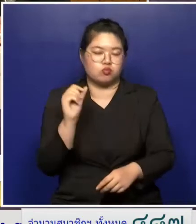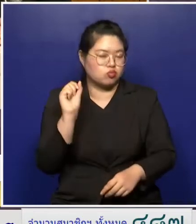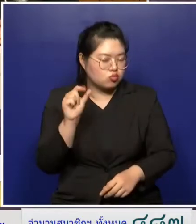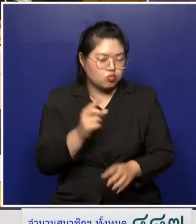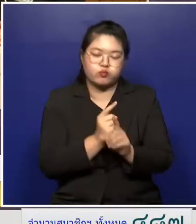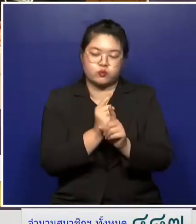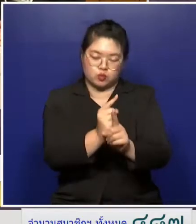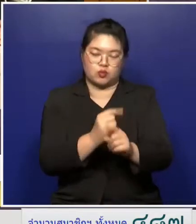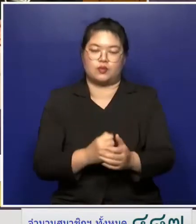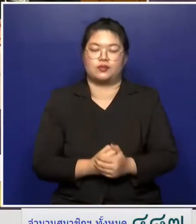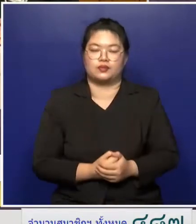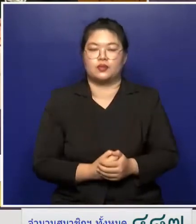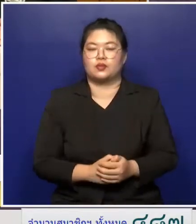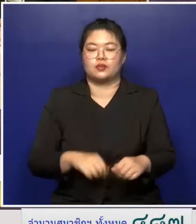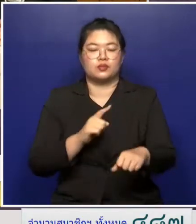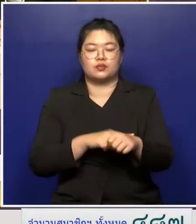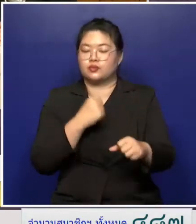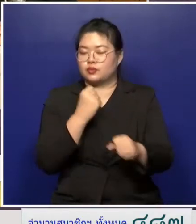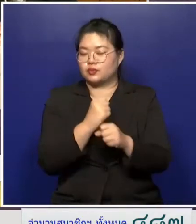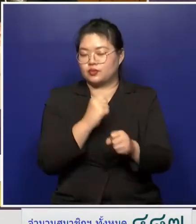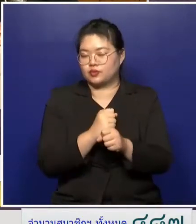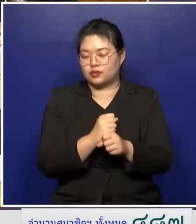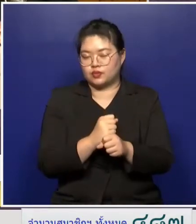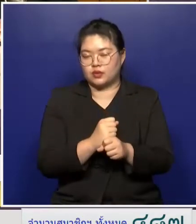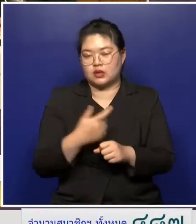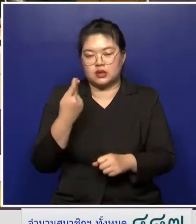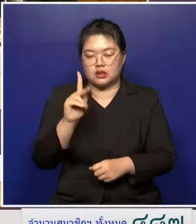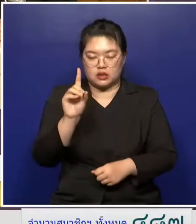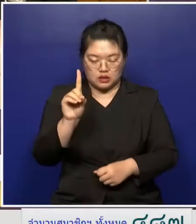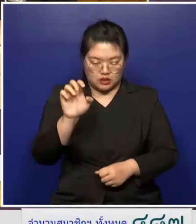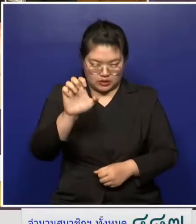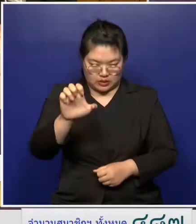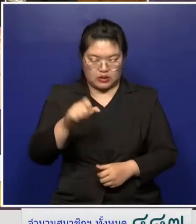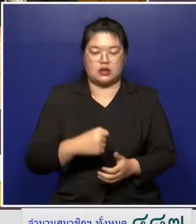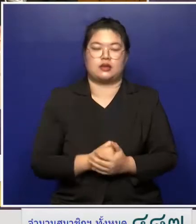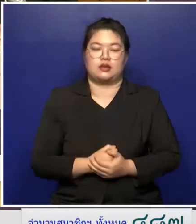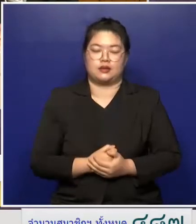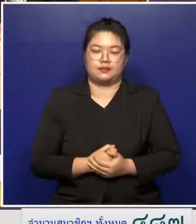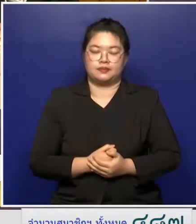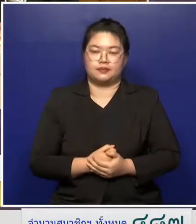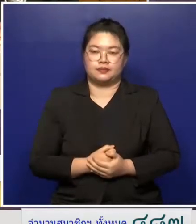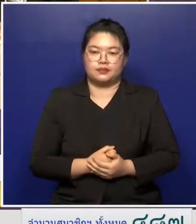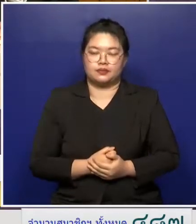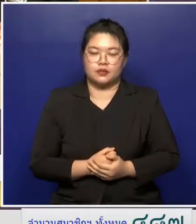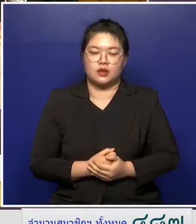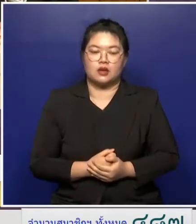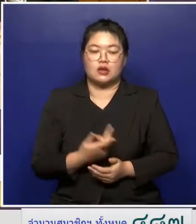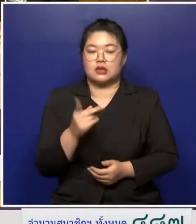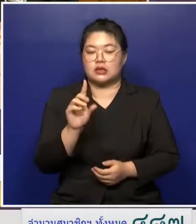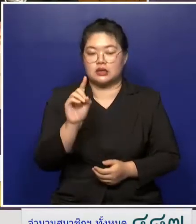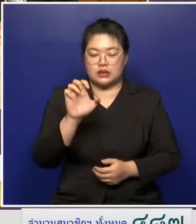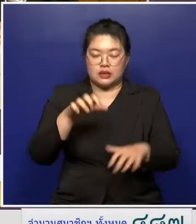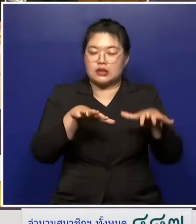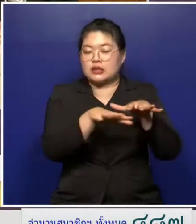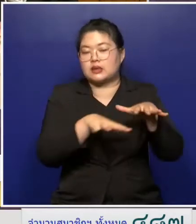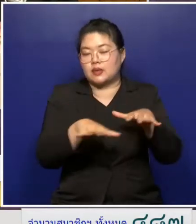สำหรบกรอบเวลามัรฐานใกภินาคธี ผมขอบญาตเรีน 3 อีกทีก็เป็นคธีทั่วไปต้ดำเนนการ